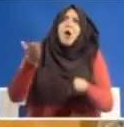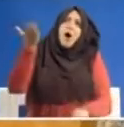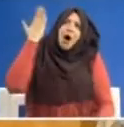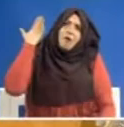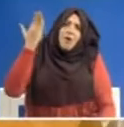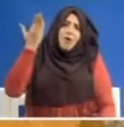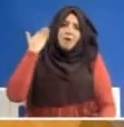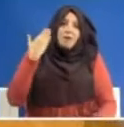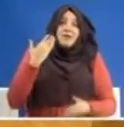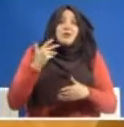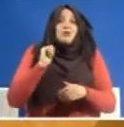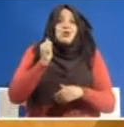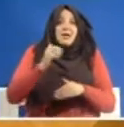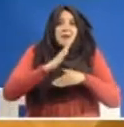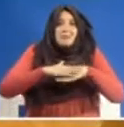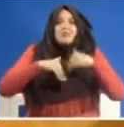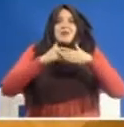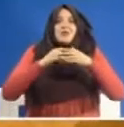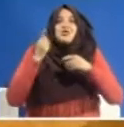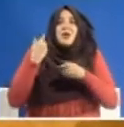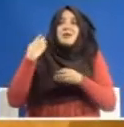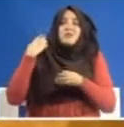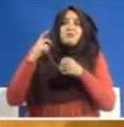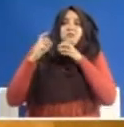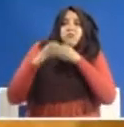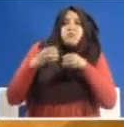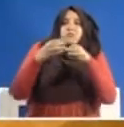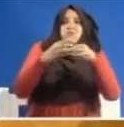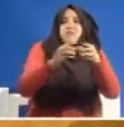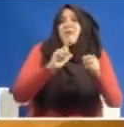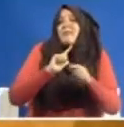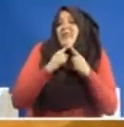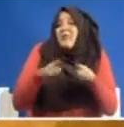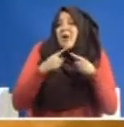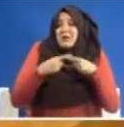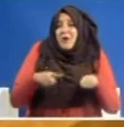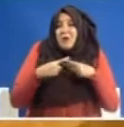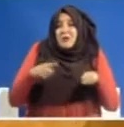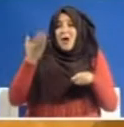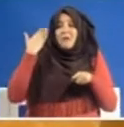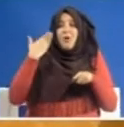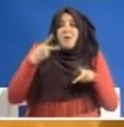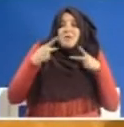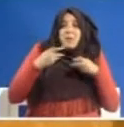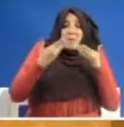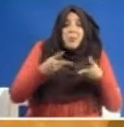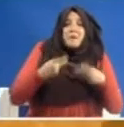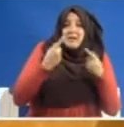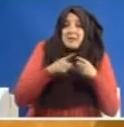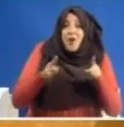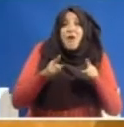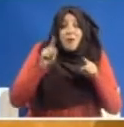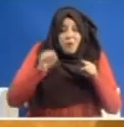الصورة، وأصبحت الكلمة هي هذا الرموز التي يتبادل. إذا كنت لا أعرف